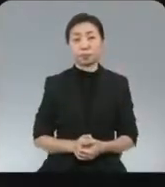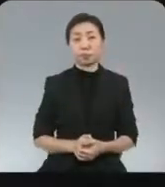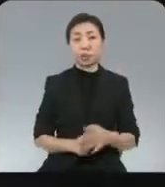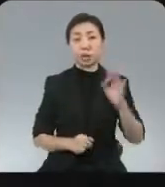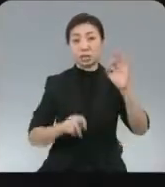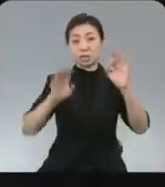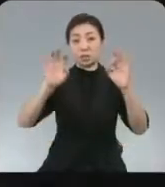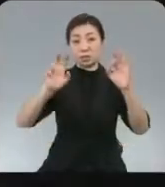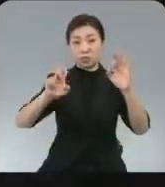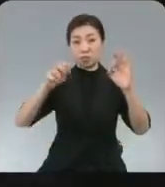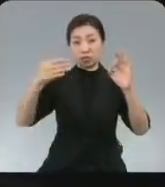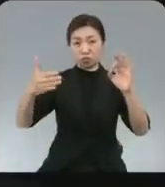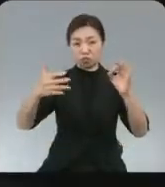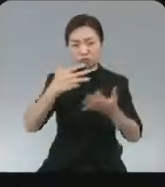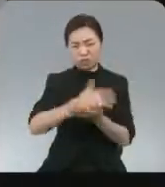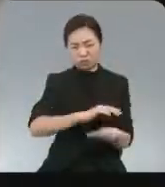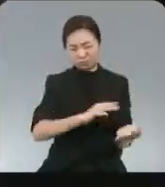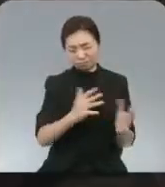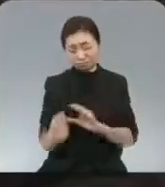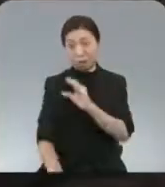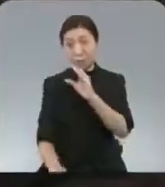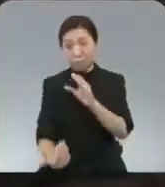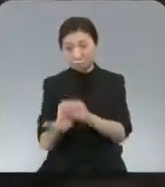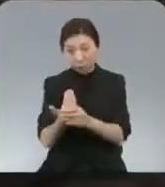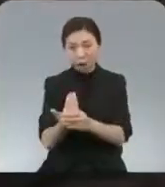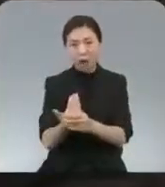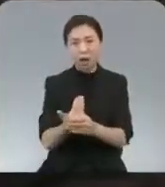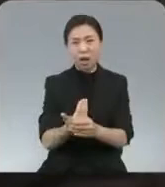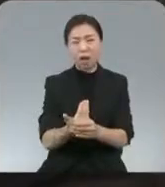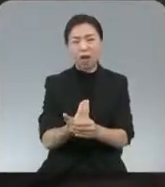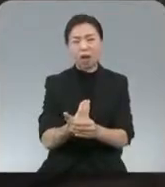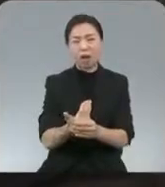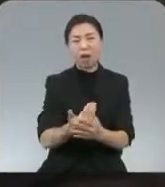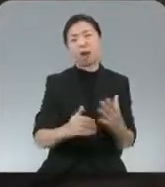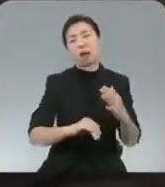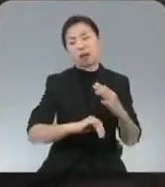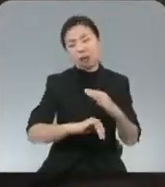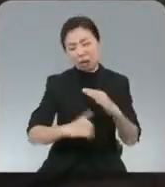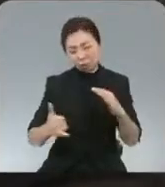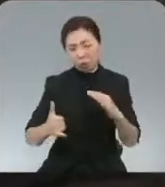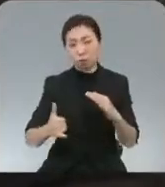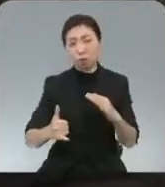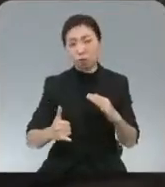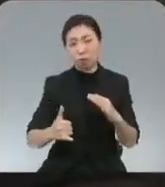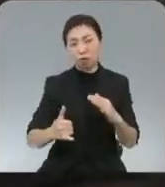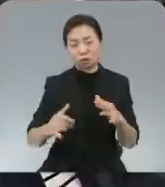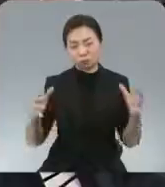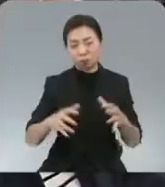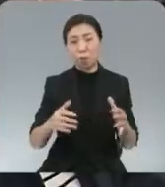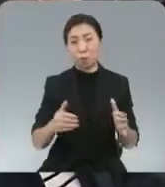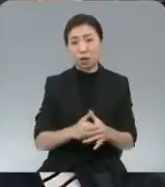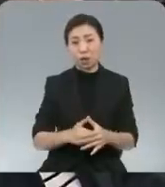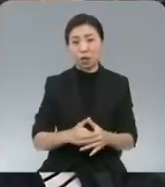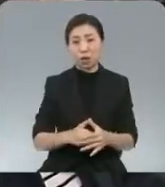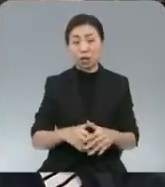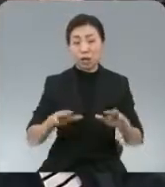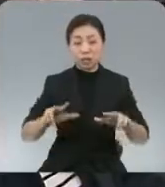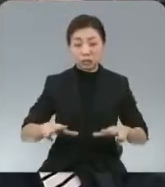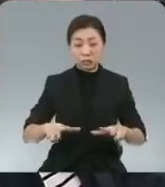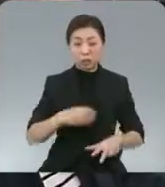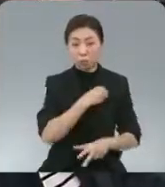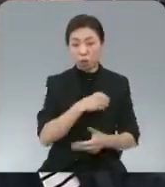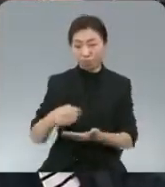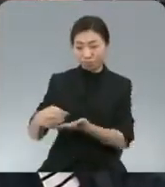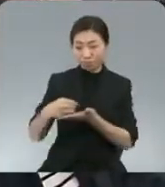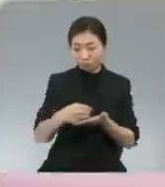bàn thảo luận được thành lập để truyền đạt chính xác ý kiến của các gia quyến tới chính phủ làm sáng tỏ nguyên nhân dẫn đến sự ra đi oan ức của các nạn nhân